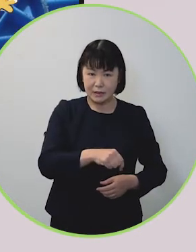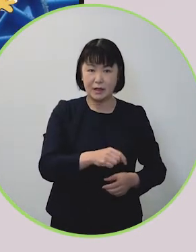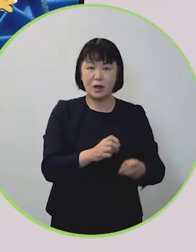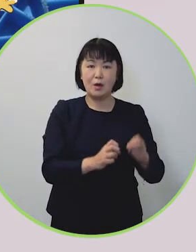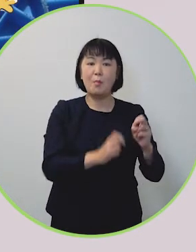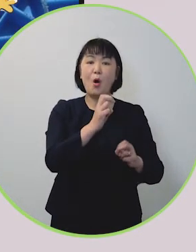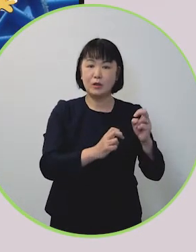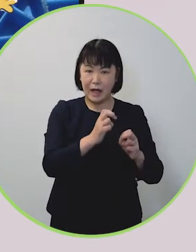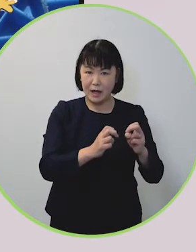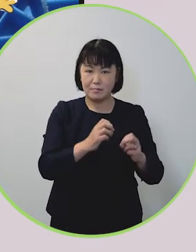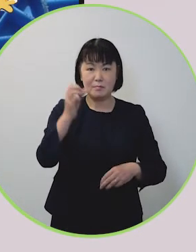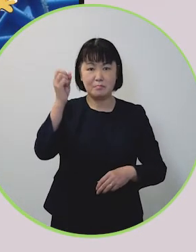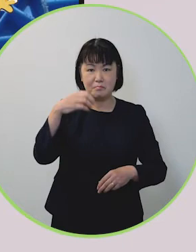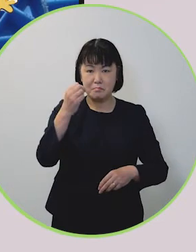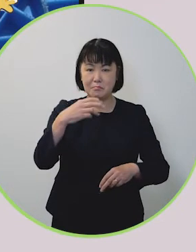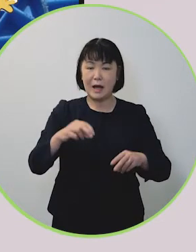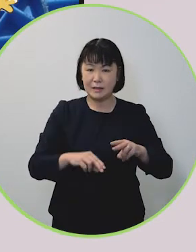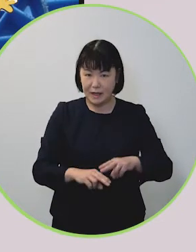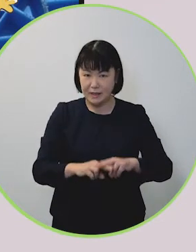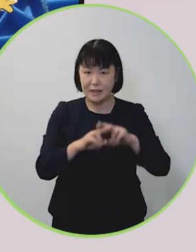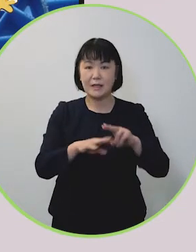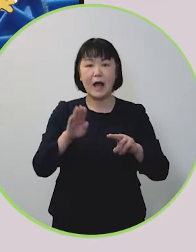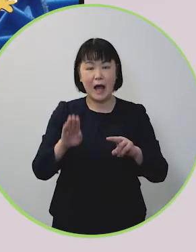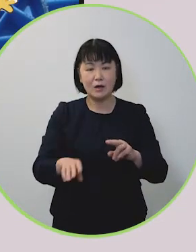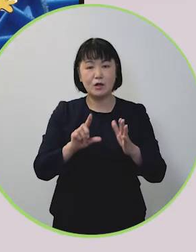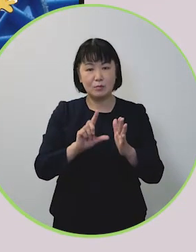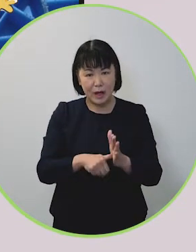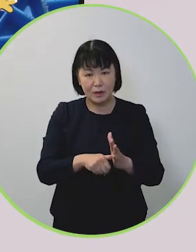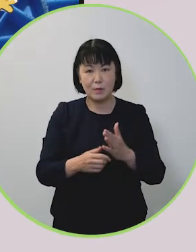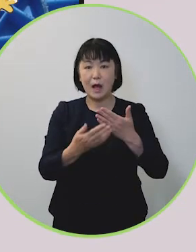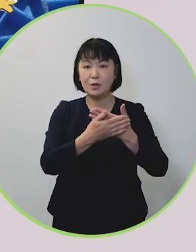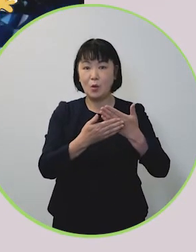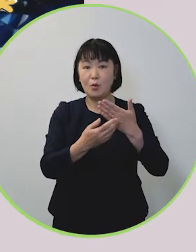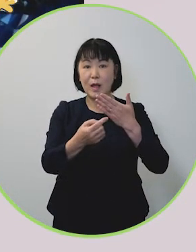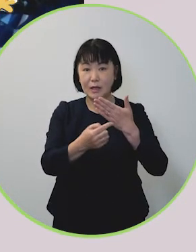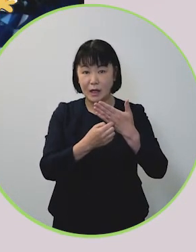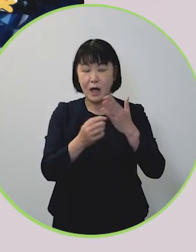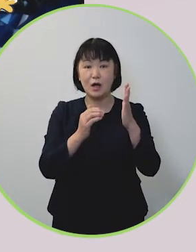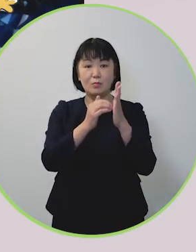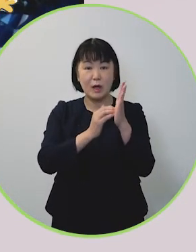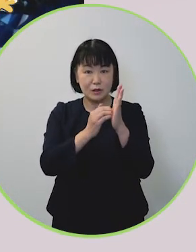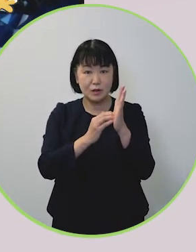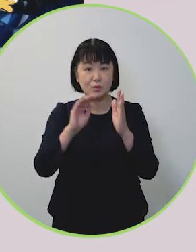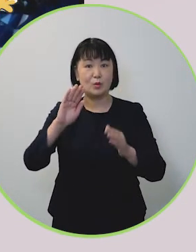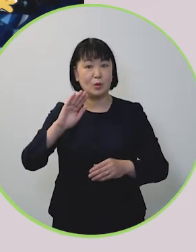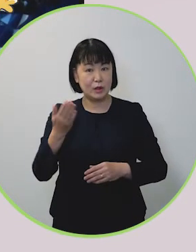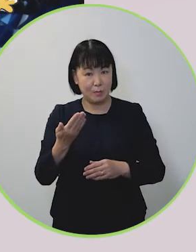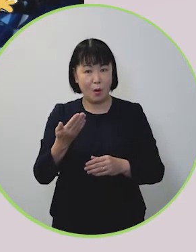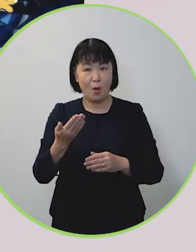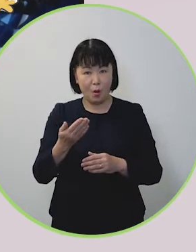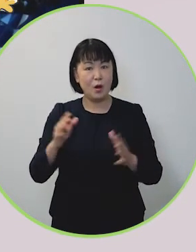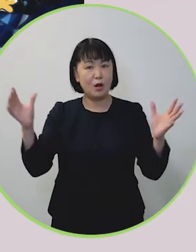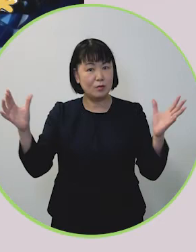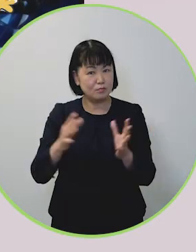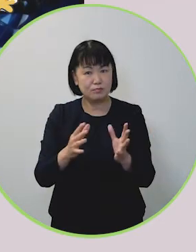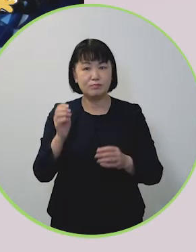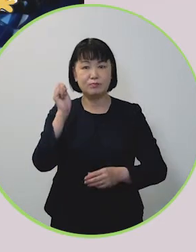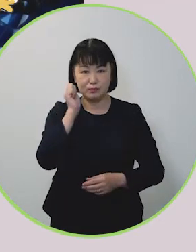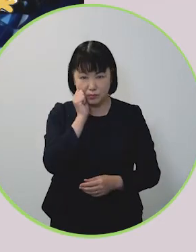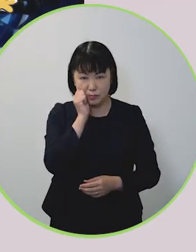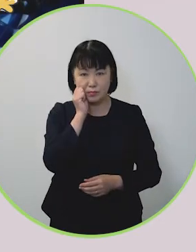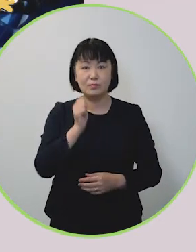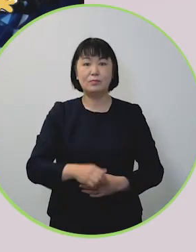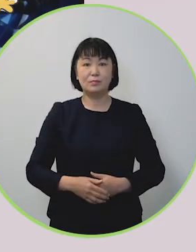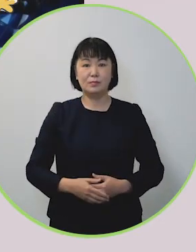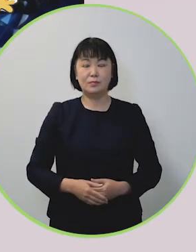やバッテリーを含む製品はたとえがいそうな表面がプラスチックだとしての製品プラスチックとしては対象外